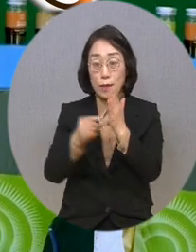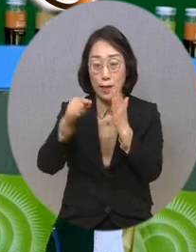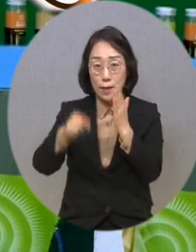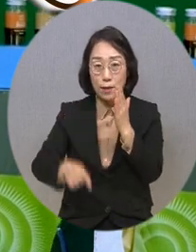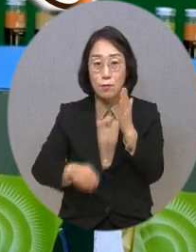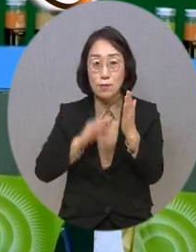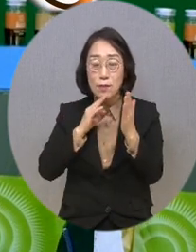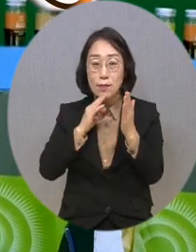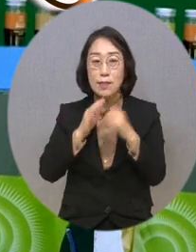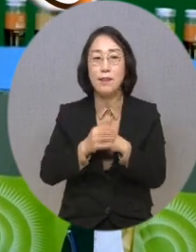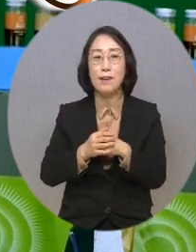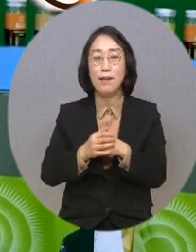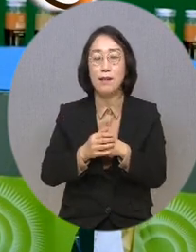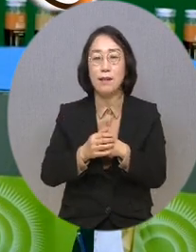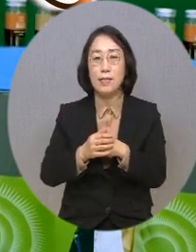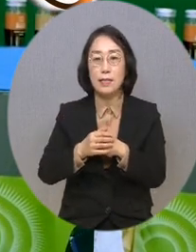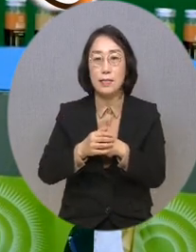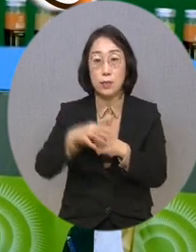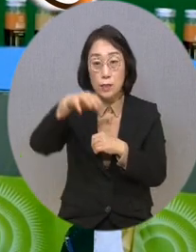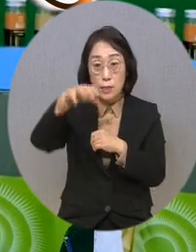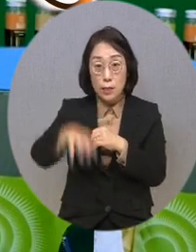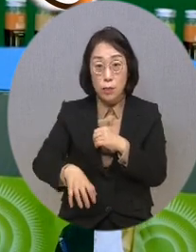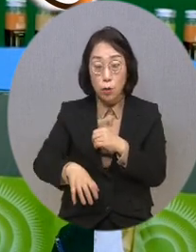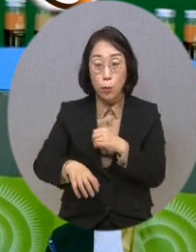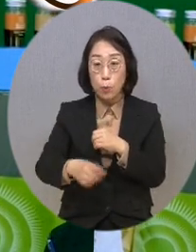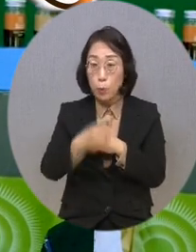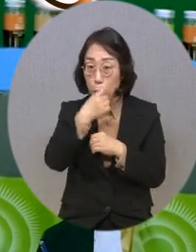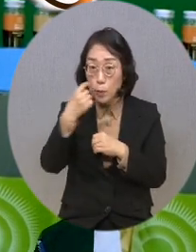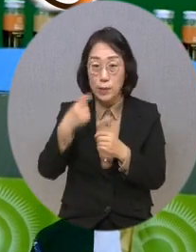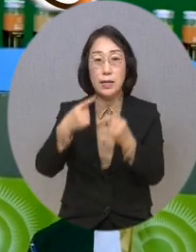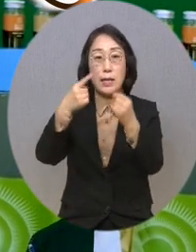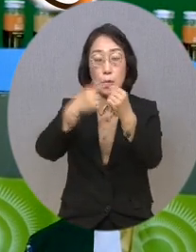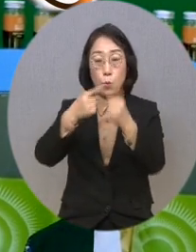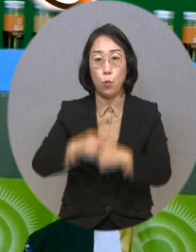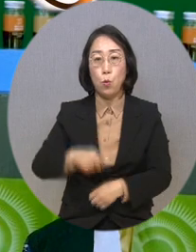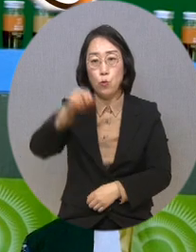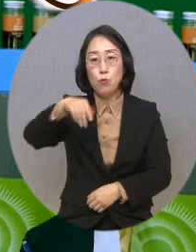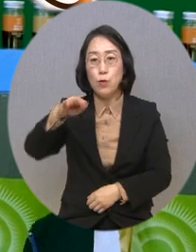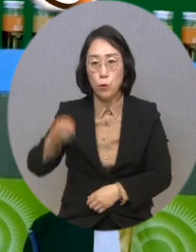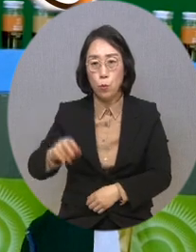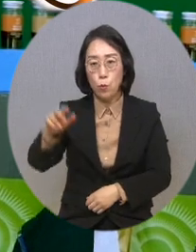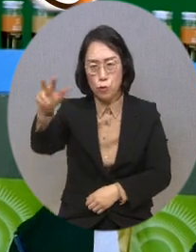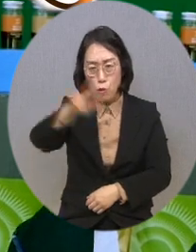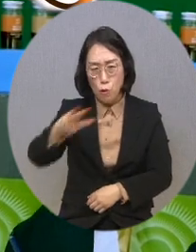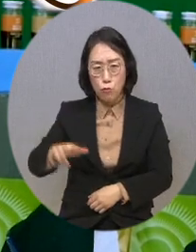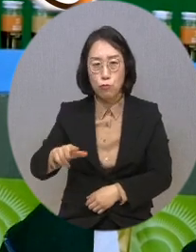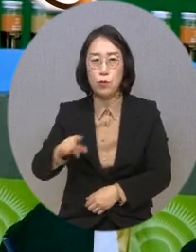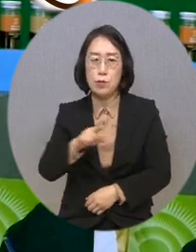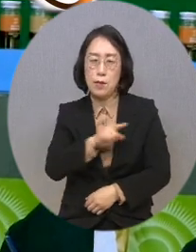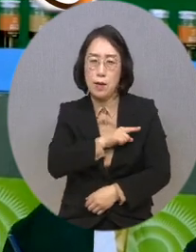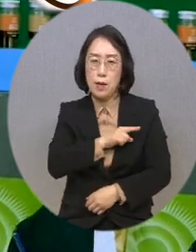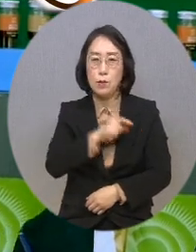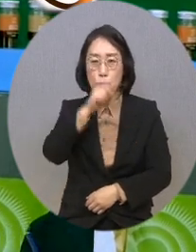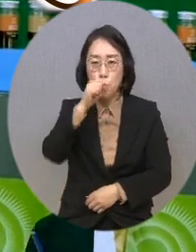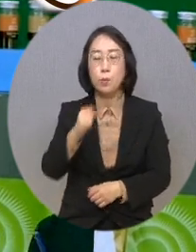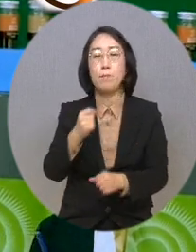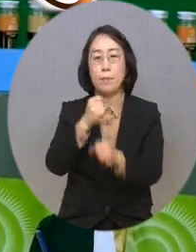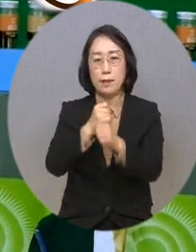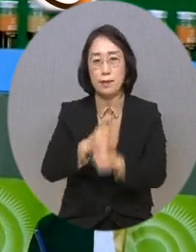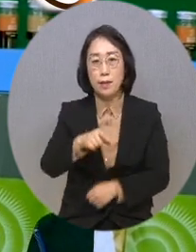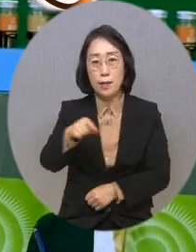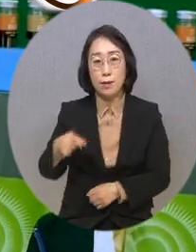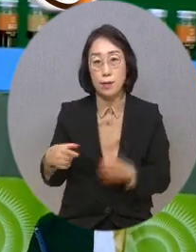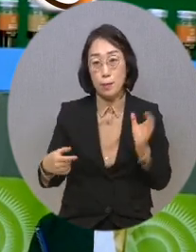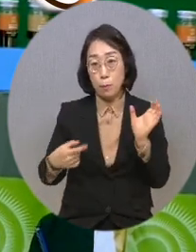지리적 표시 1호일 뿐만 아니라 유기농으로 생산하고 있으며 전국 최대 생산지 중에 하나입니다. 제가 지금 들고 있는 이